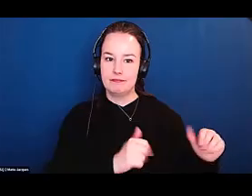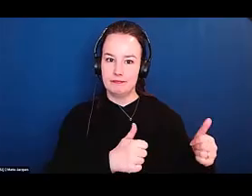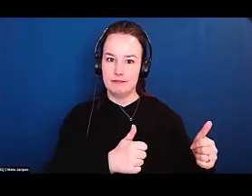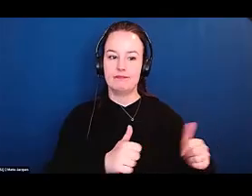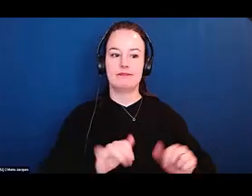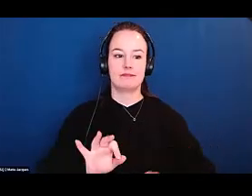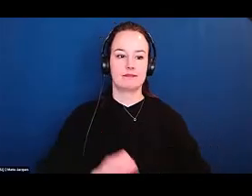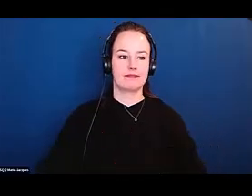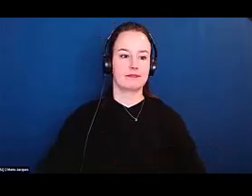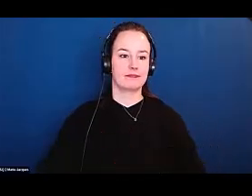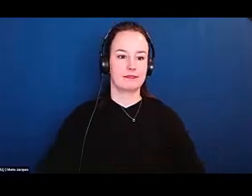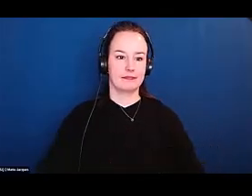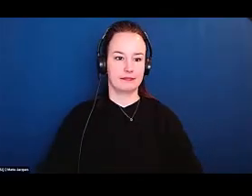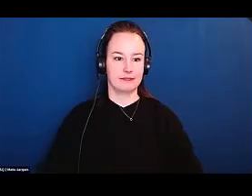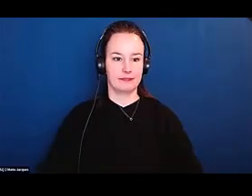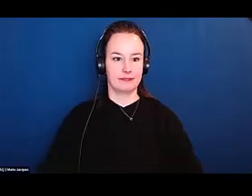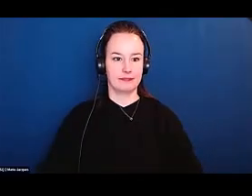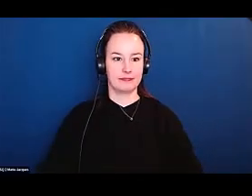m'abuse.